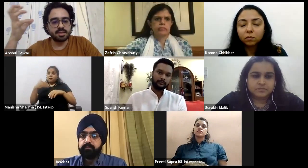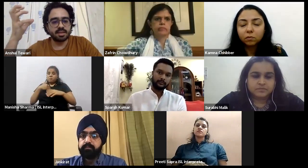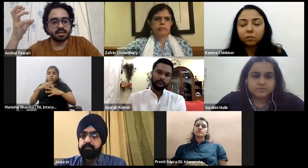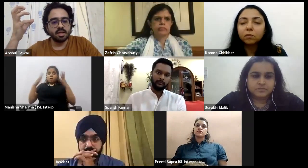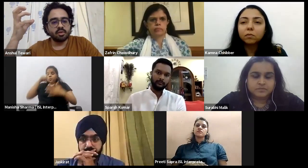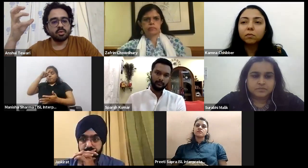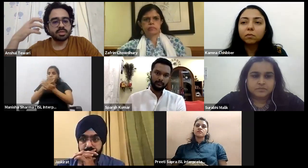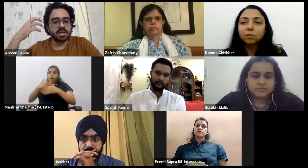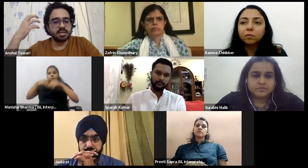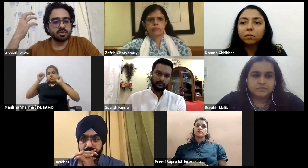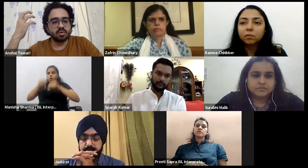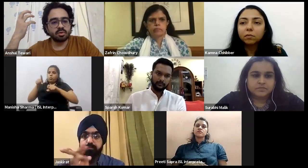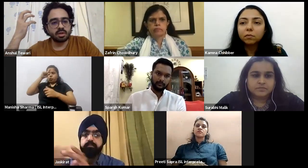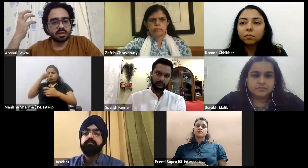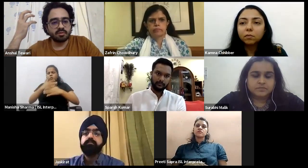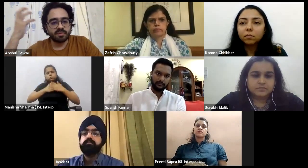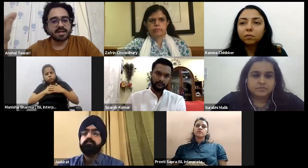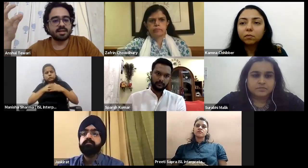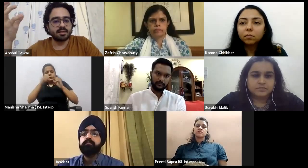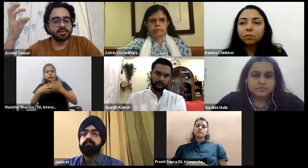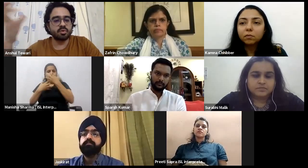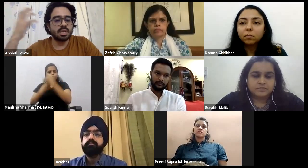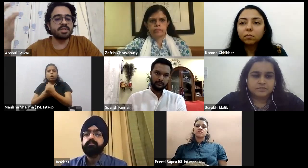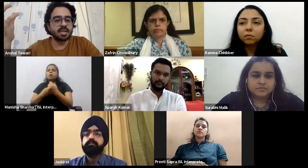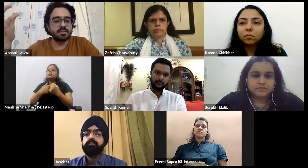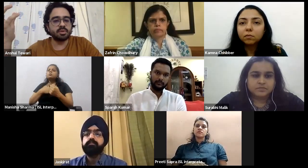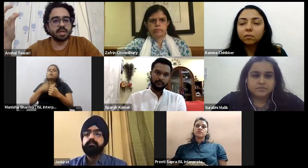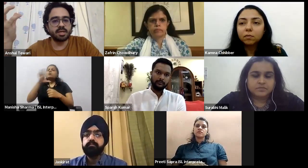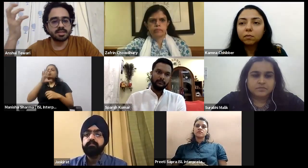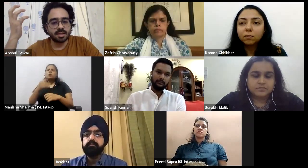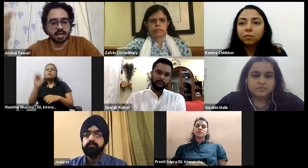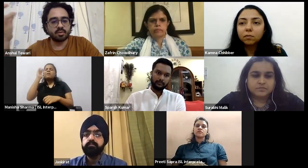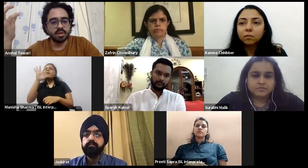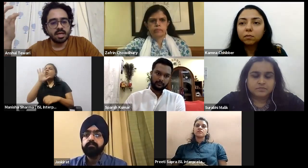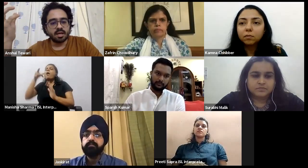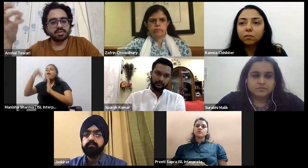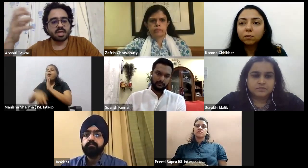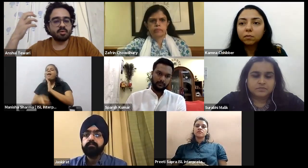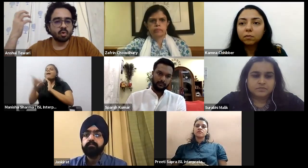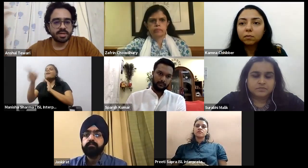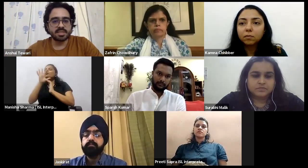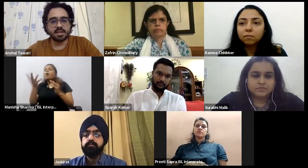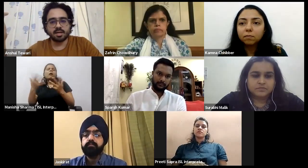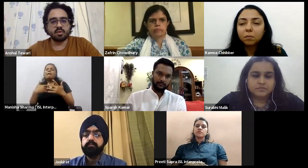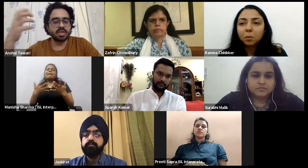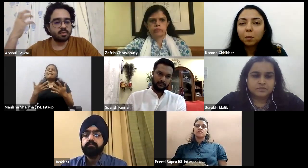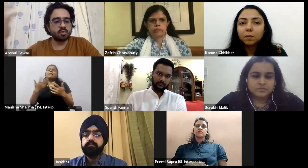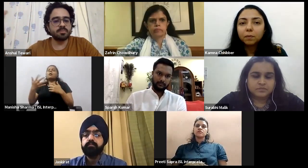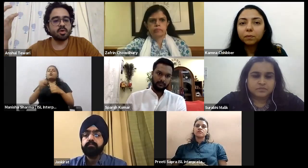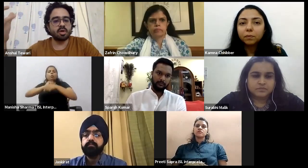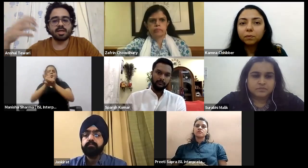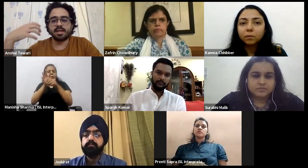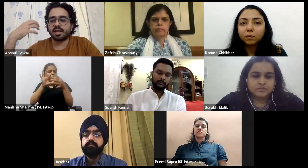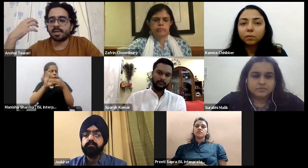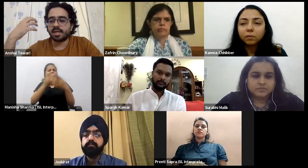विश्वास रखते हैं तो उसका जो फैक्ट है वो सुनने में शायद हम उतना इंटरेस्टेड ना हो, चाहे वो कोविड से रिलेटेड हो, चाहे वो कुछ